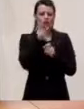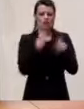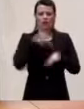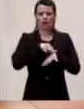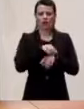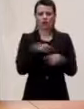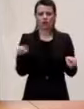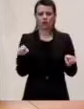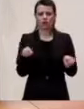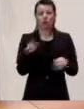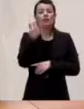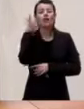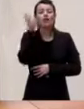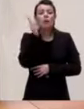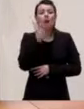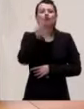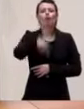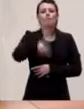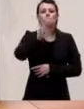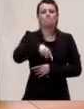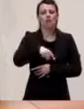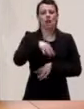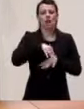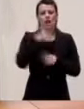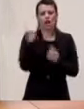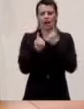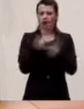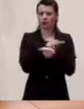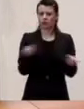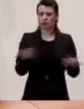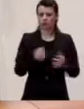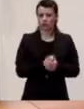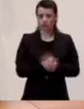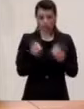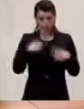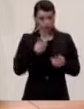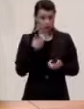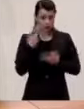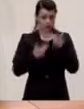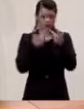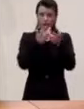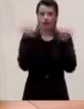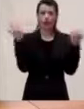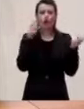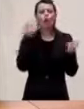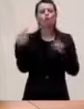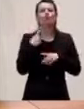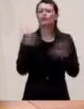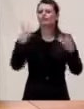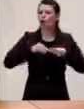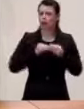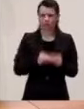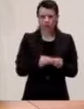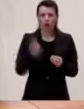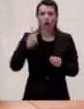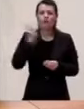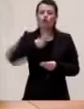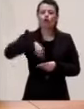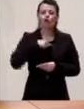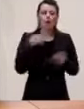con 1.000 casi. Questo è chiaro che anche dal punto di vista organizzativo, partecipando noi all'unità di crisi